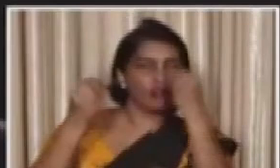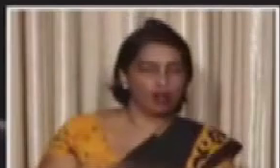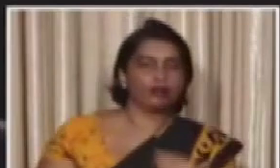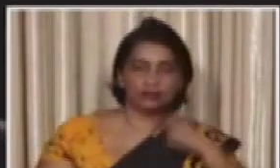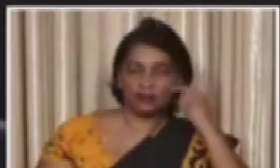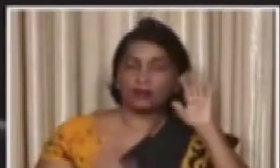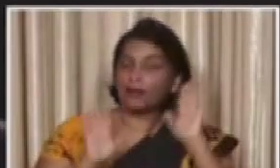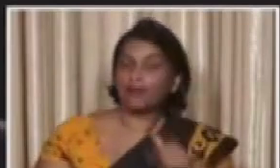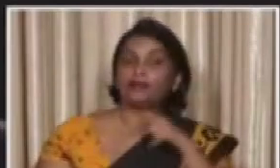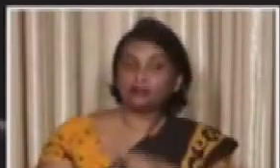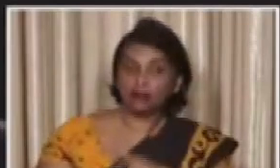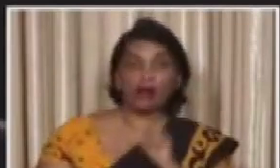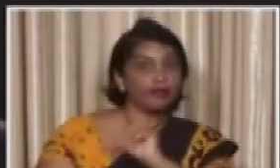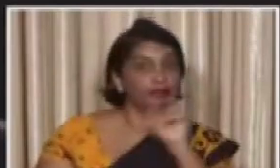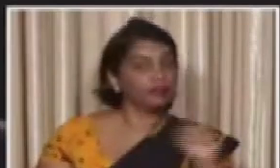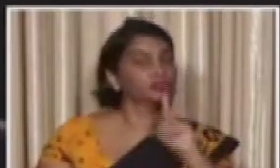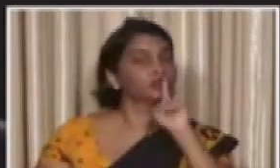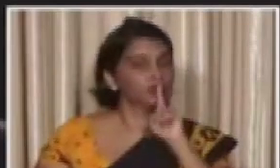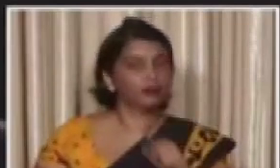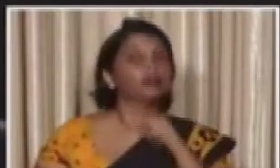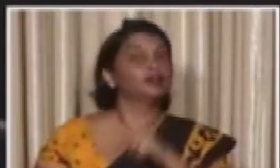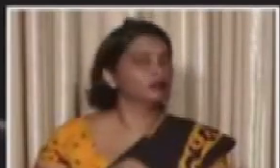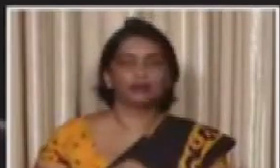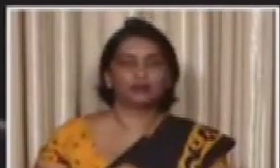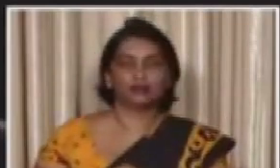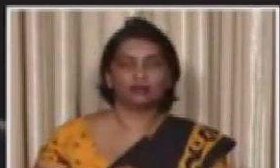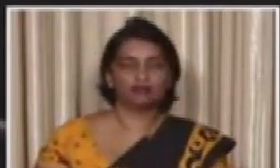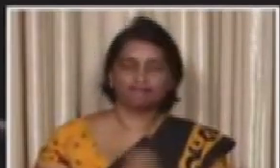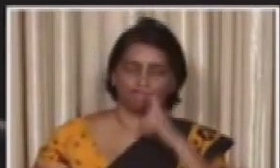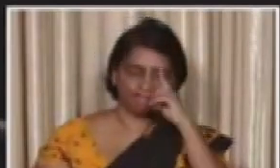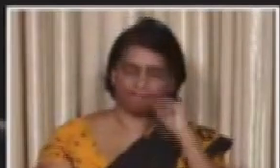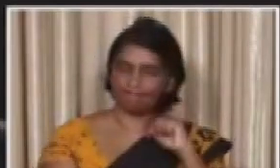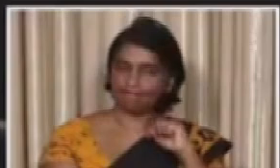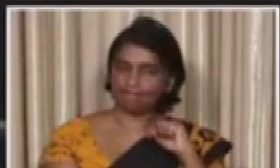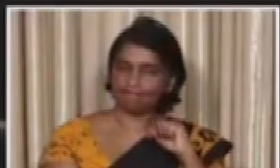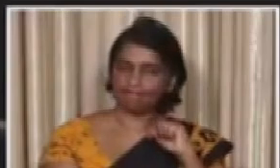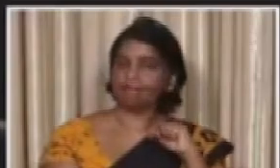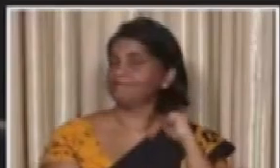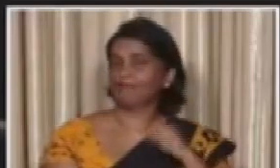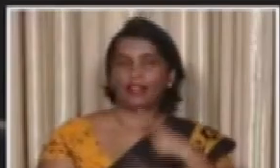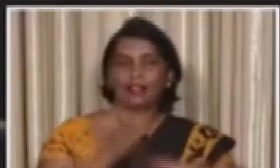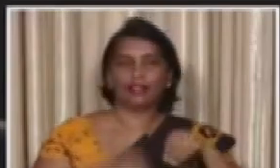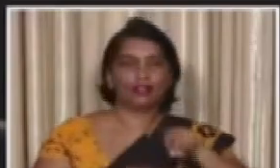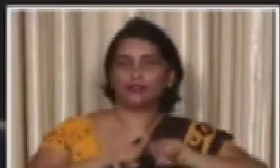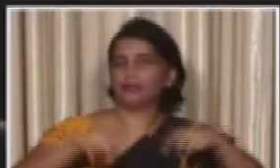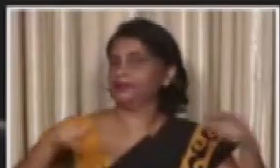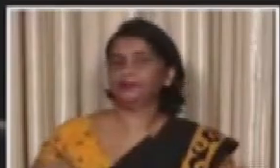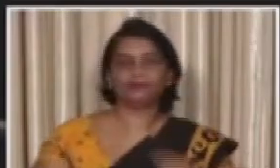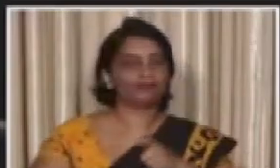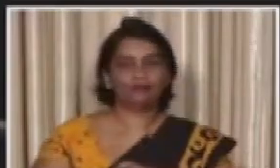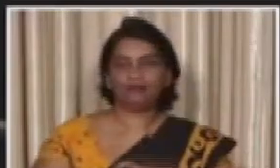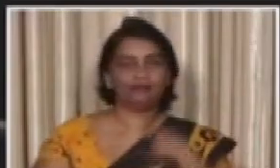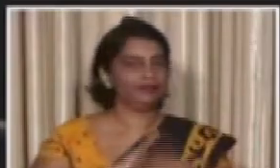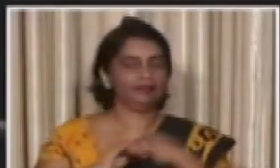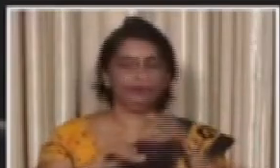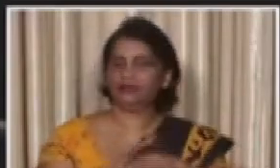කියලා. ඒ ඔහුගේම වචනවලින් කිව්වොත් ඒ තරම් තෙම්පරාදු වෙච්ච වෙනත් දේශපාලඥයෙක් ඒ මොහොතේ මේ